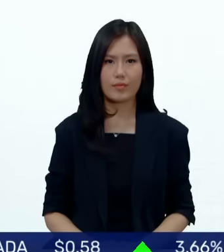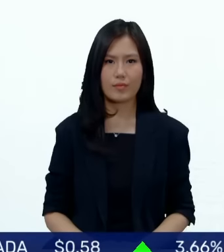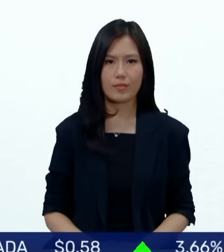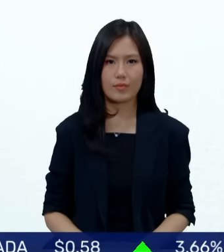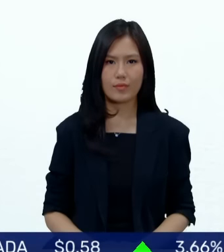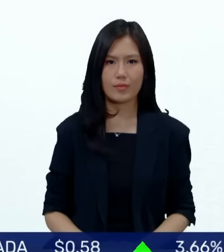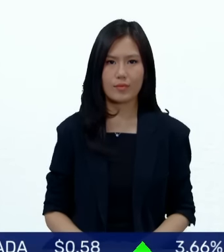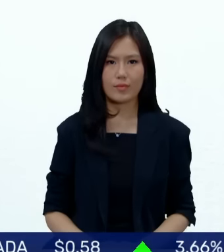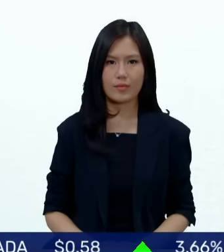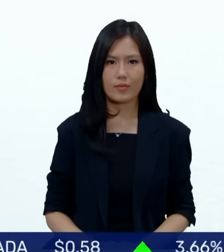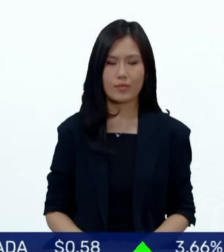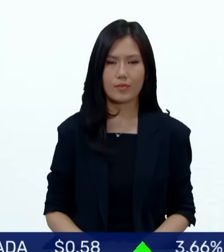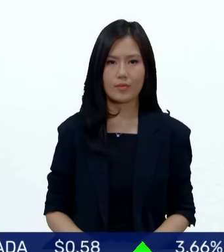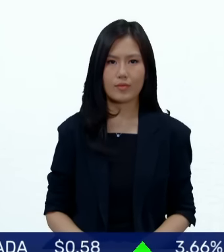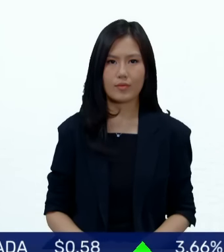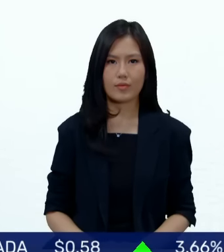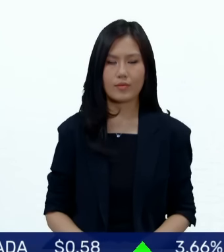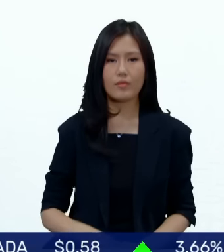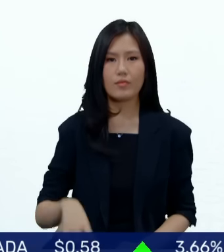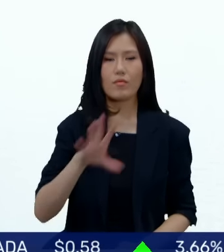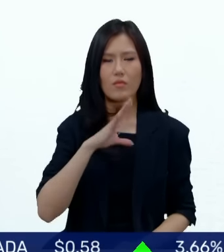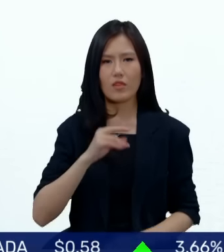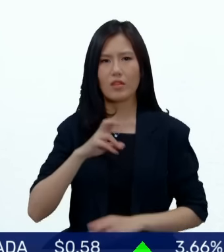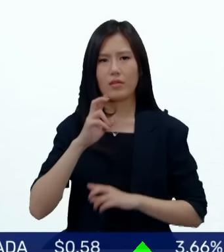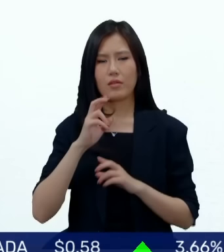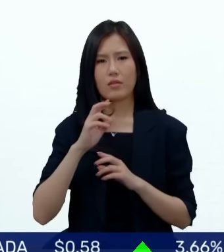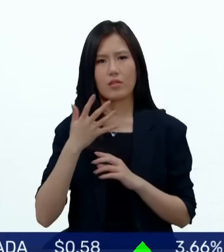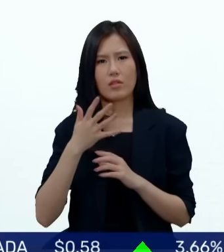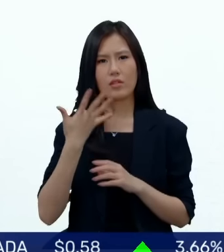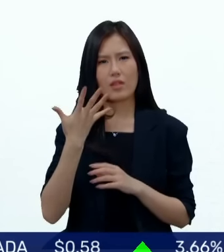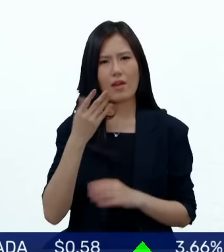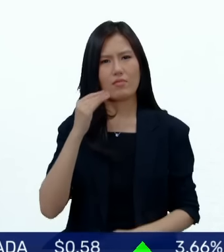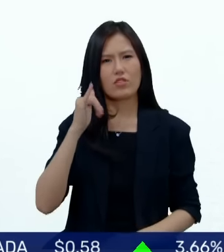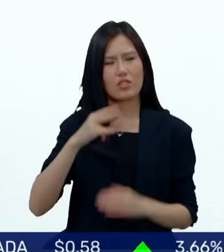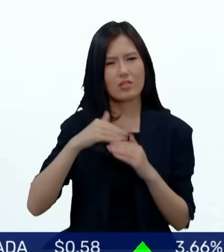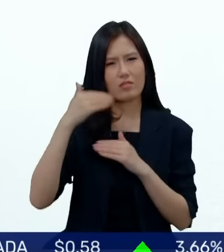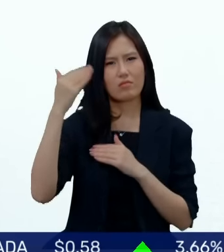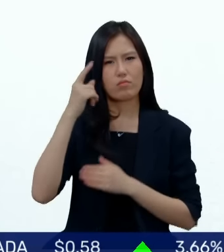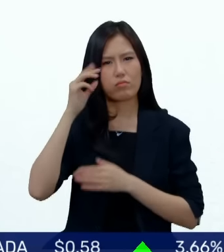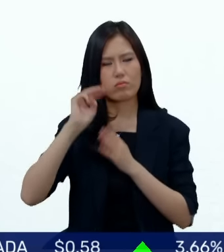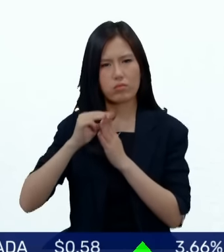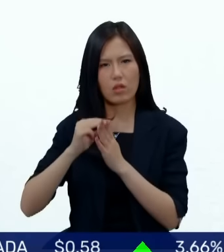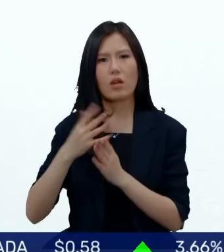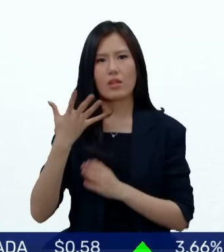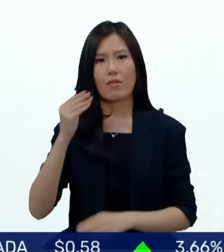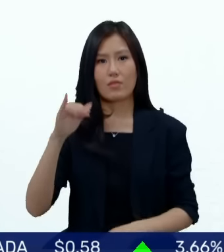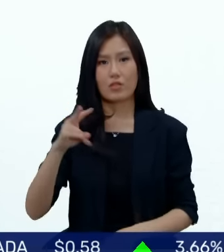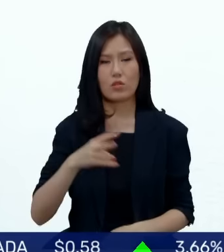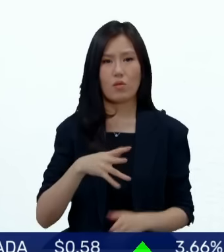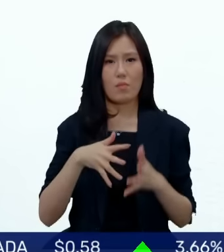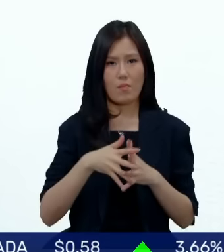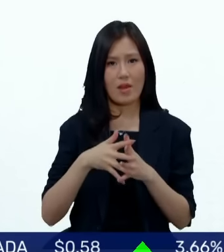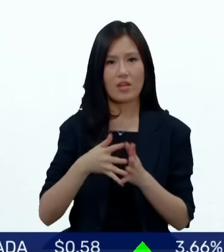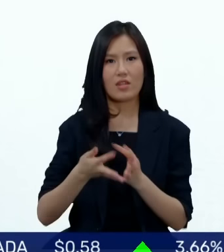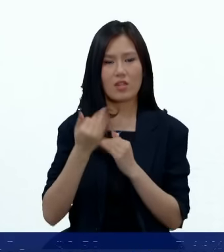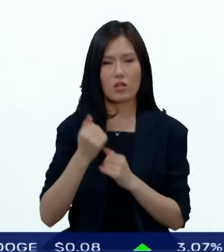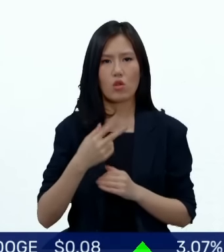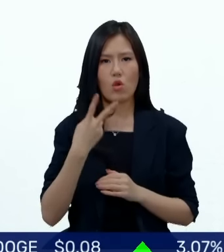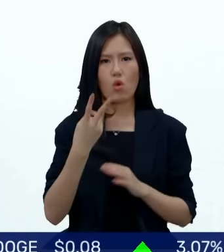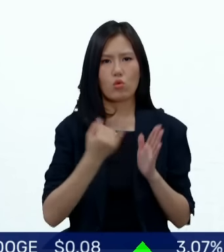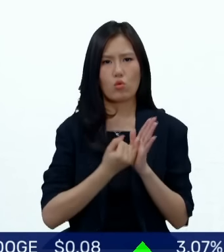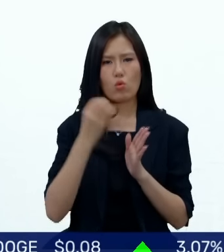Бид нар яг нөгөө эрчлүүдийн таамыг тооцож үзэхэд за эх 5 жилийн хугацаанд Улаанбаатар хотын шинэ орон сууцны үнийг ойролцоогоор 26 орчим